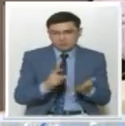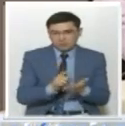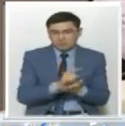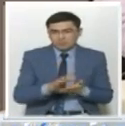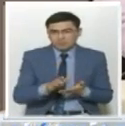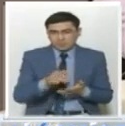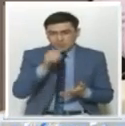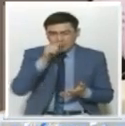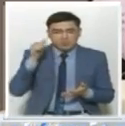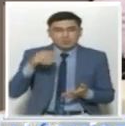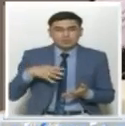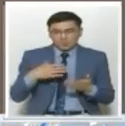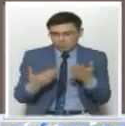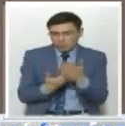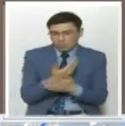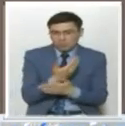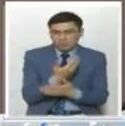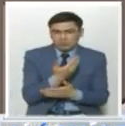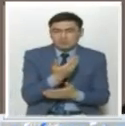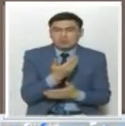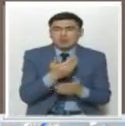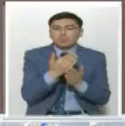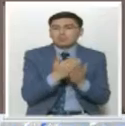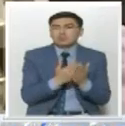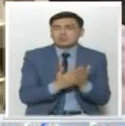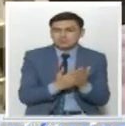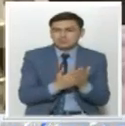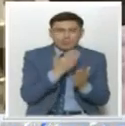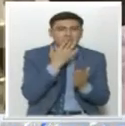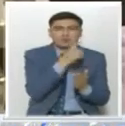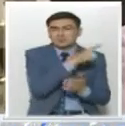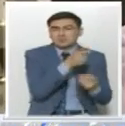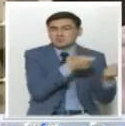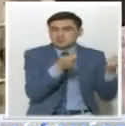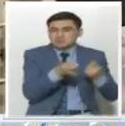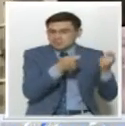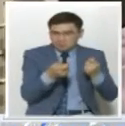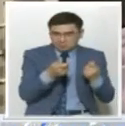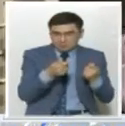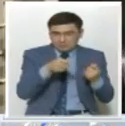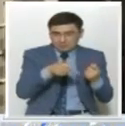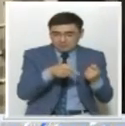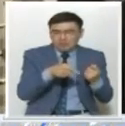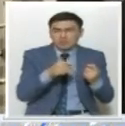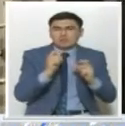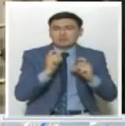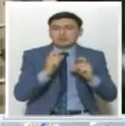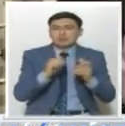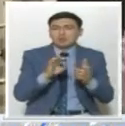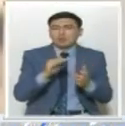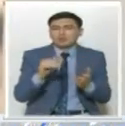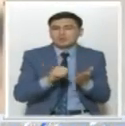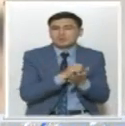былтыр елімізде жаңа пилоттық жоба іске қосылған болатын. Онда шетелден әкелінген заттардың кейбіреуіне ілеспе жүк құжат рәсімдеу